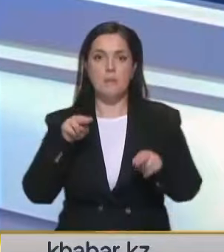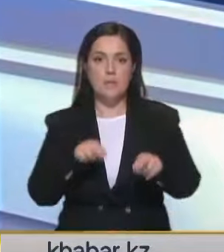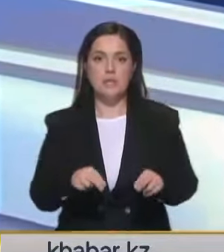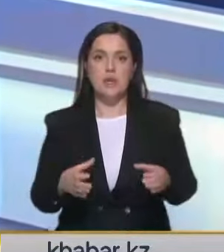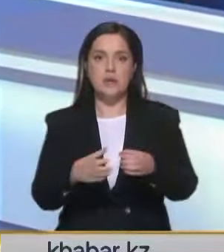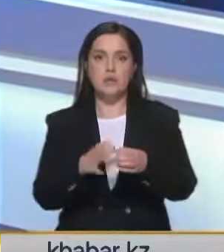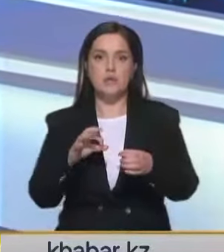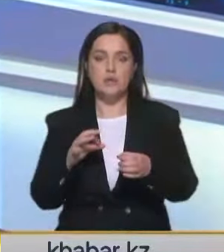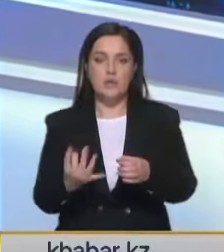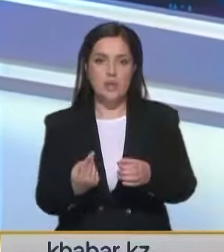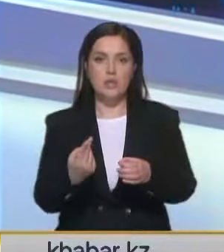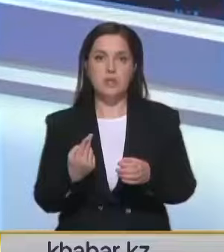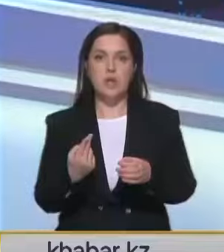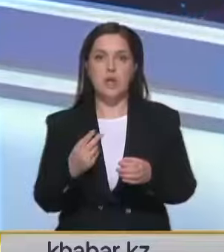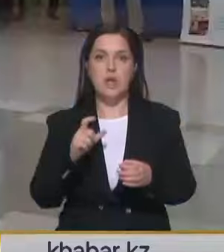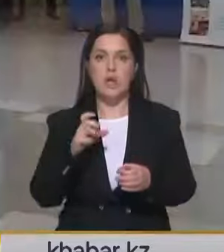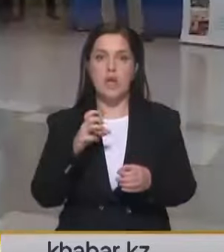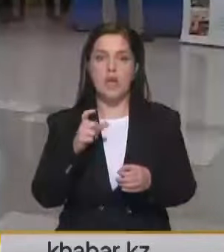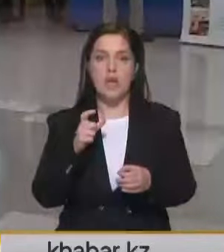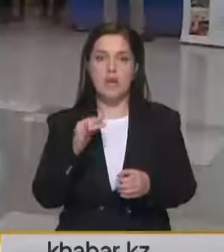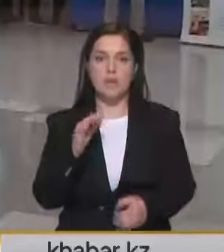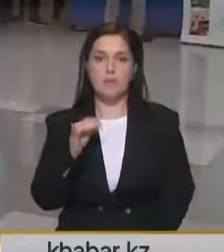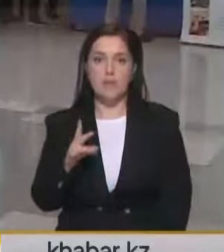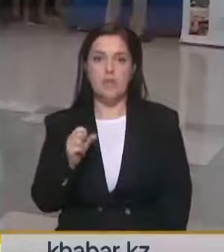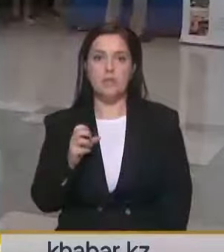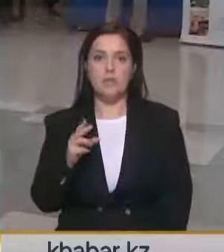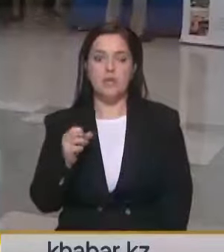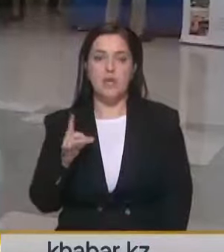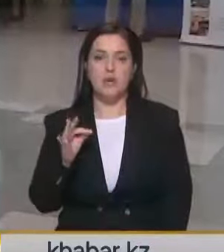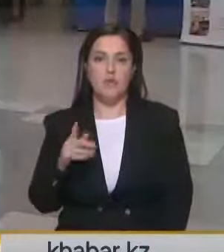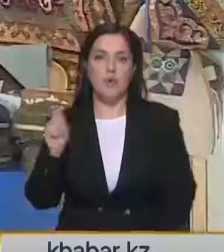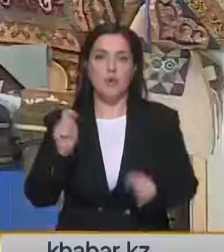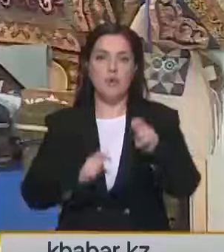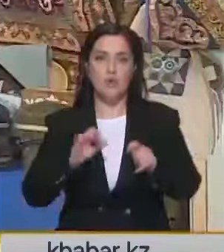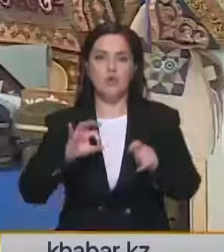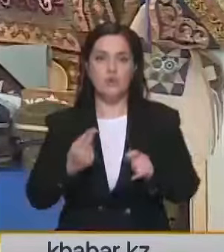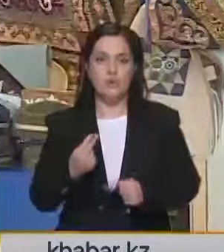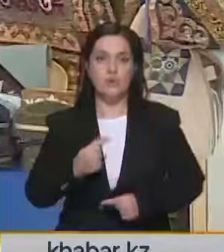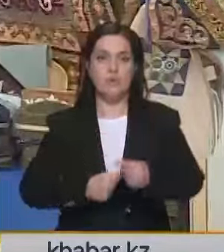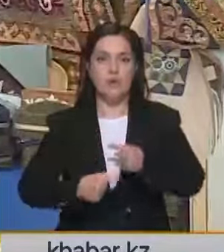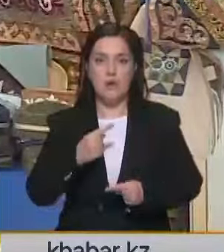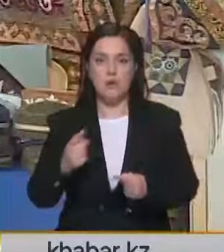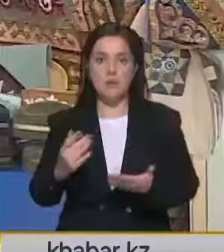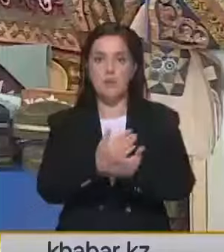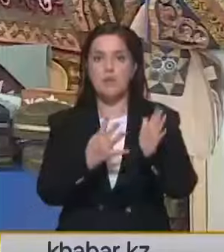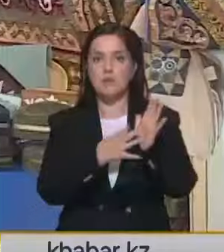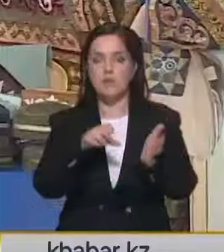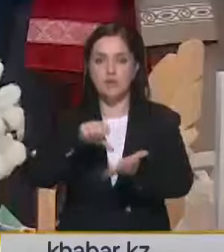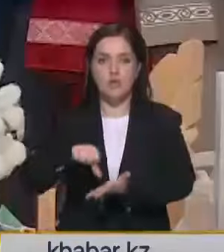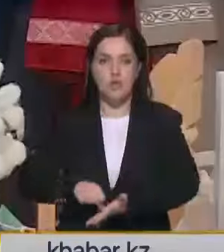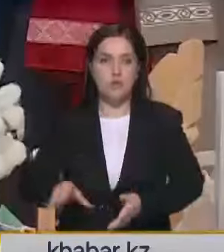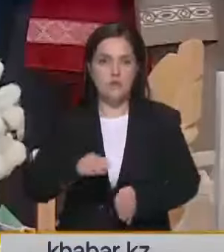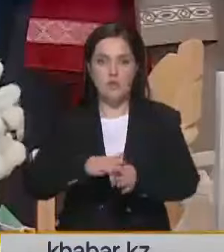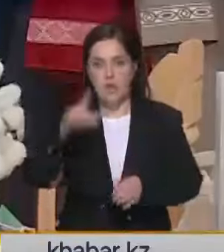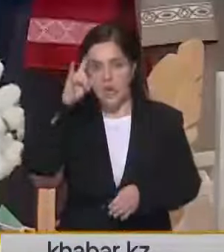президент Ассоциации социальных инноваторов Эмин Аскеров на Курултае социального предпринимательства. Он собрал 900 участников